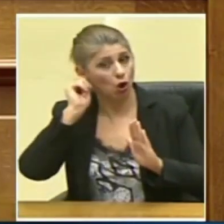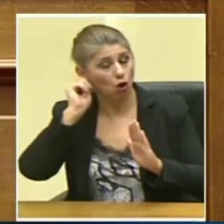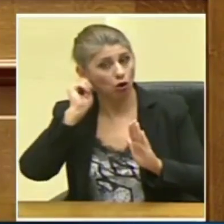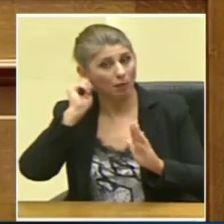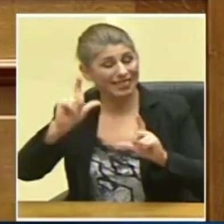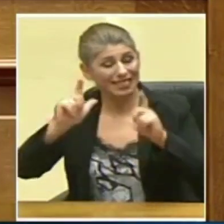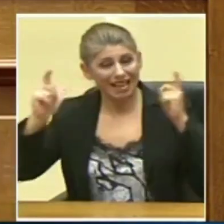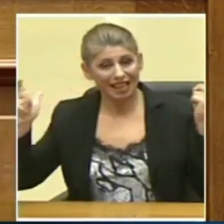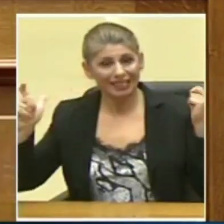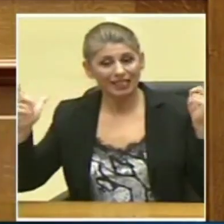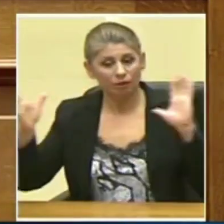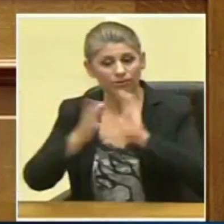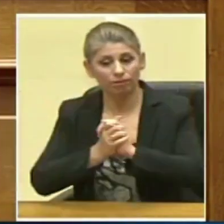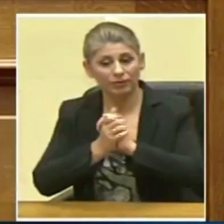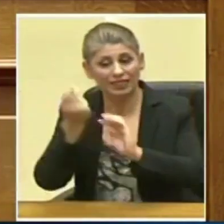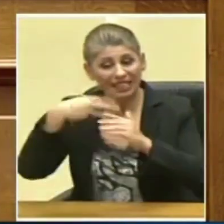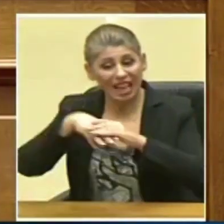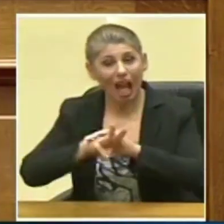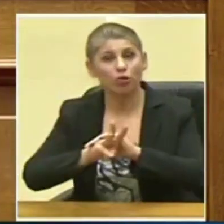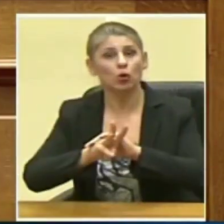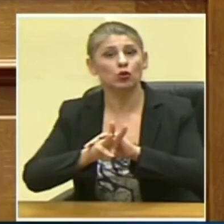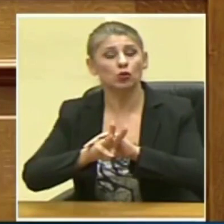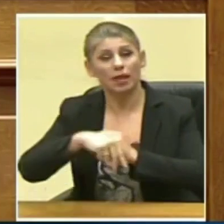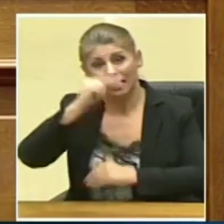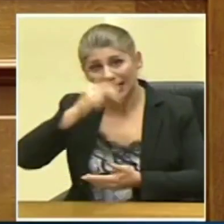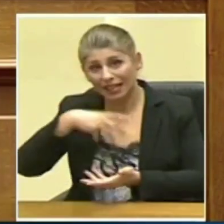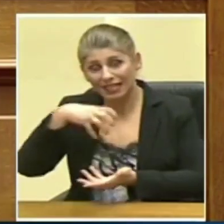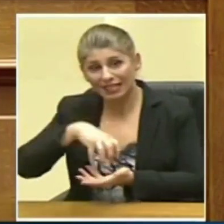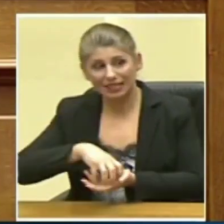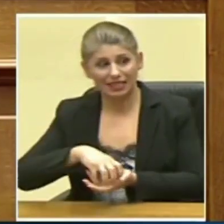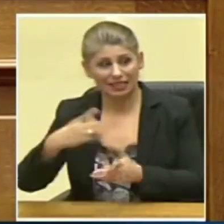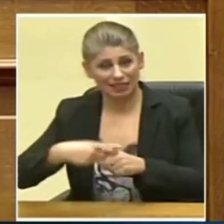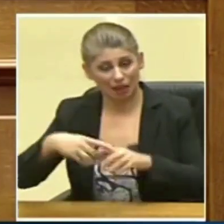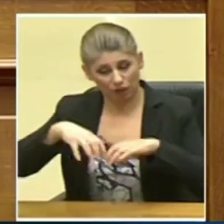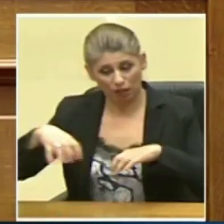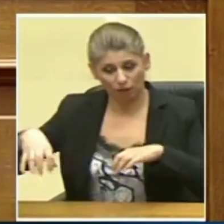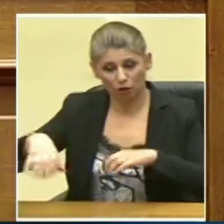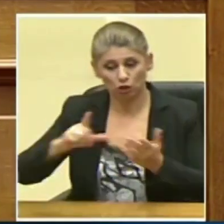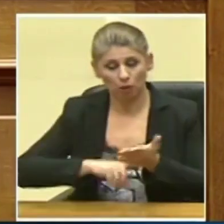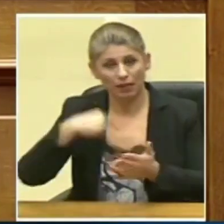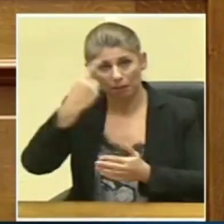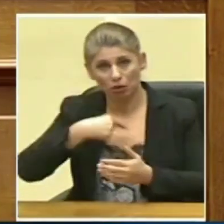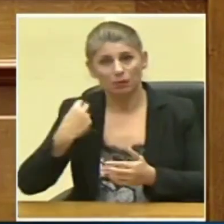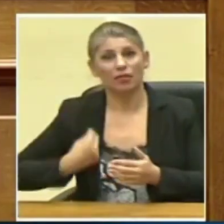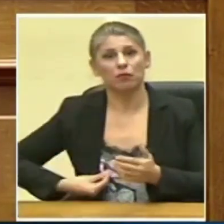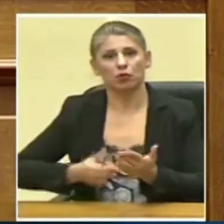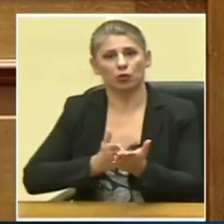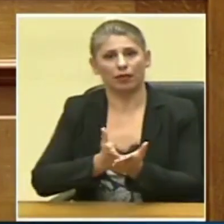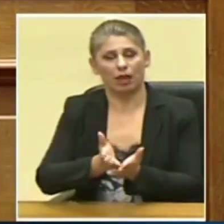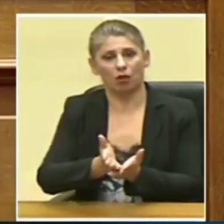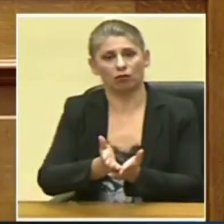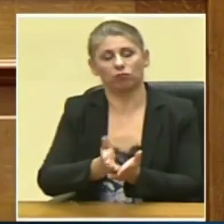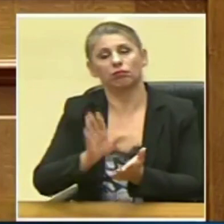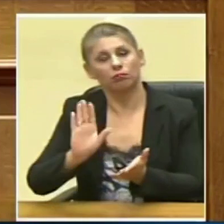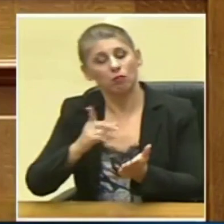Ομοουσίου Αδιαρρήτου Τριάδους. Η Εκκλησία της Ελλάδος και οι φορείς της είναι νομικά πρόσωπα δημοσίου δικαίου.